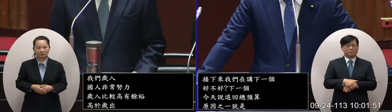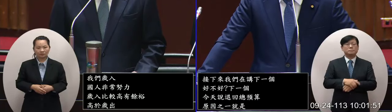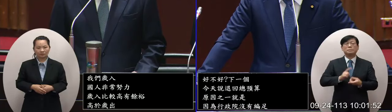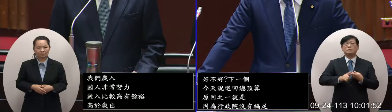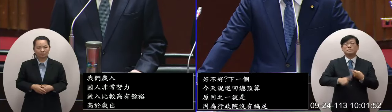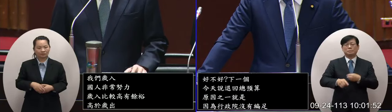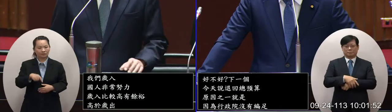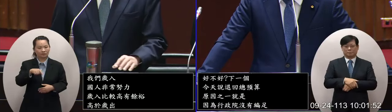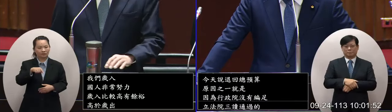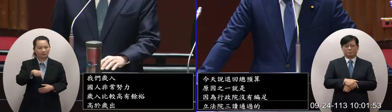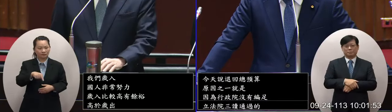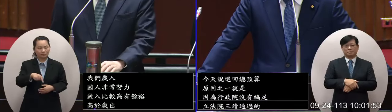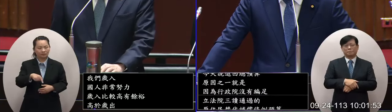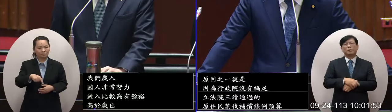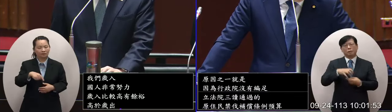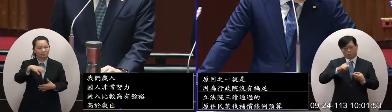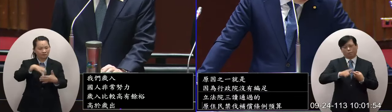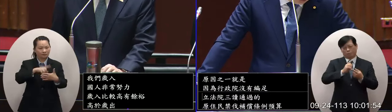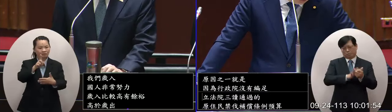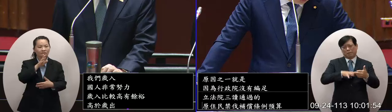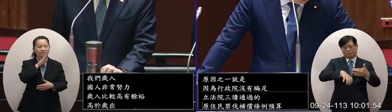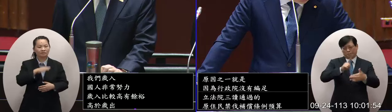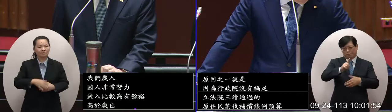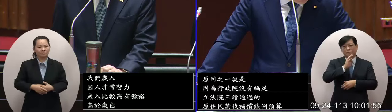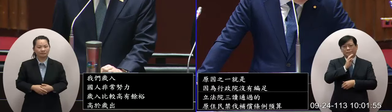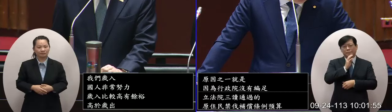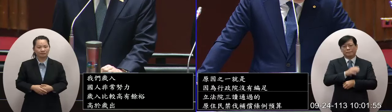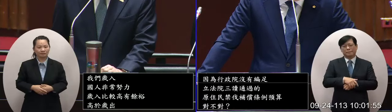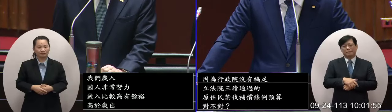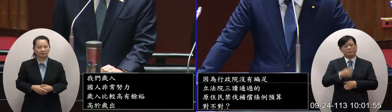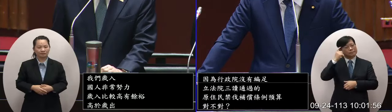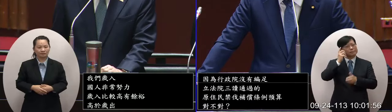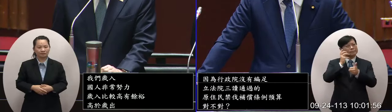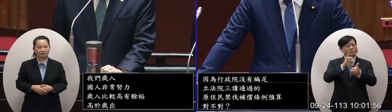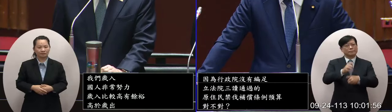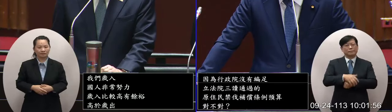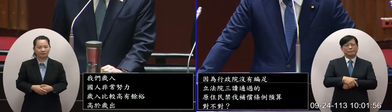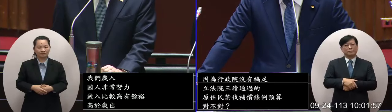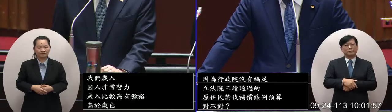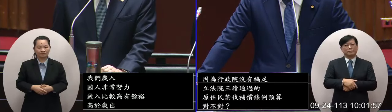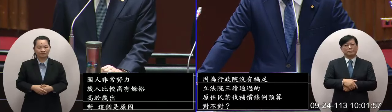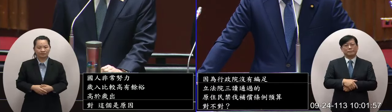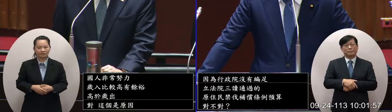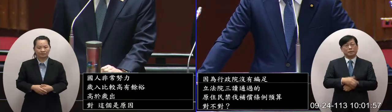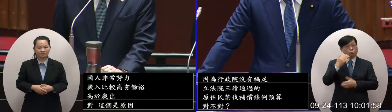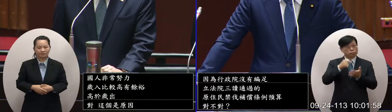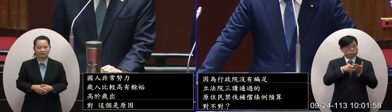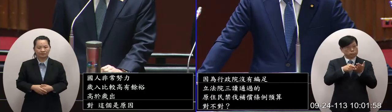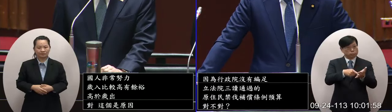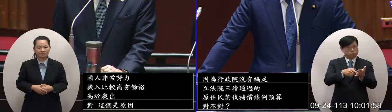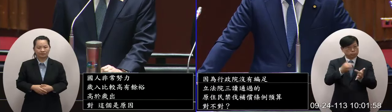是啦， 这个是原因 之一啦，对不对哈？那我想请问哈，你不编